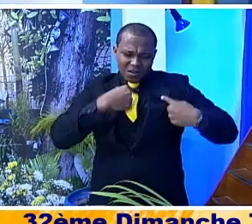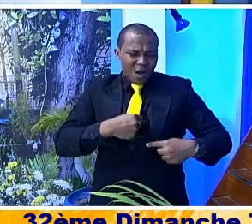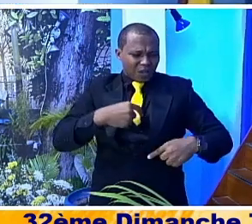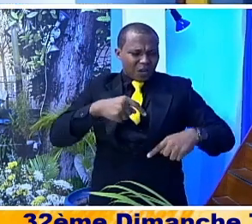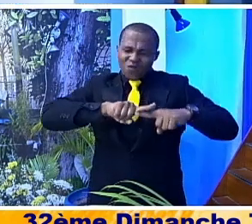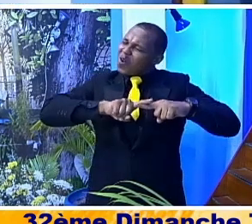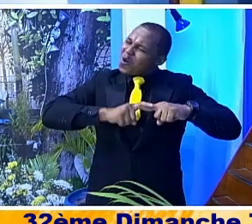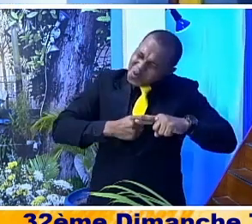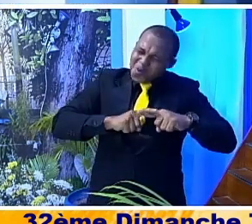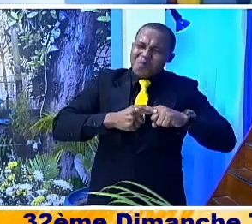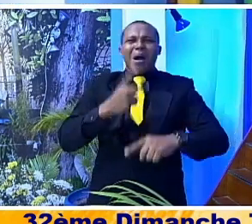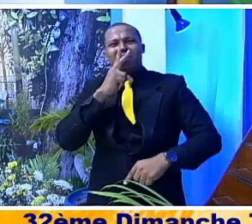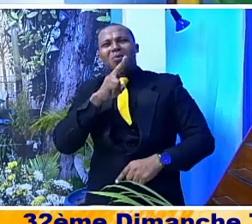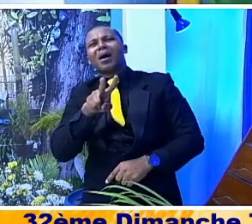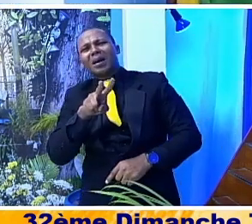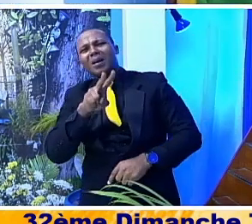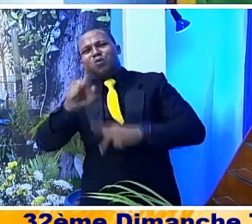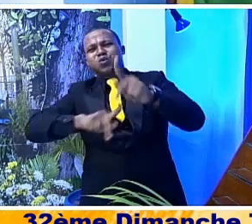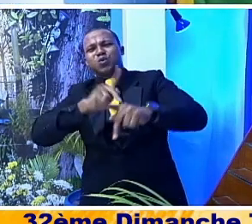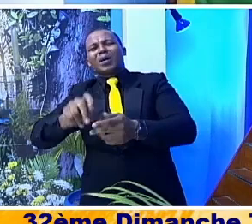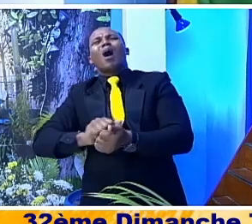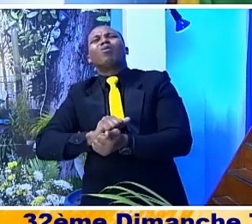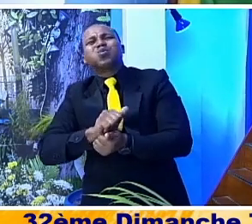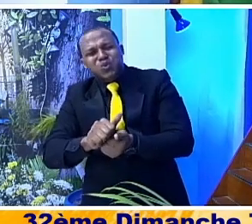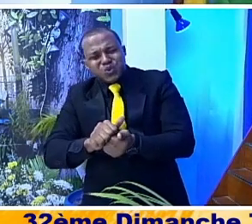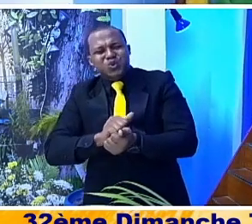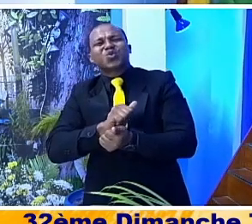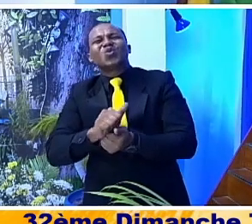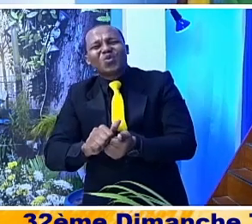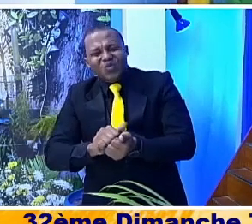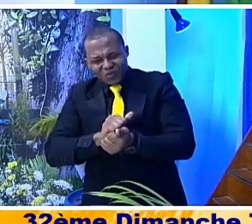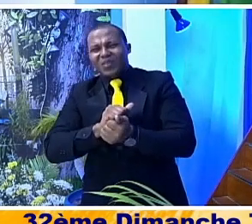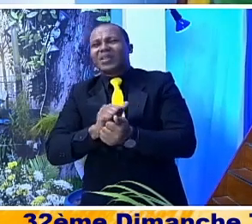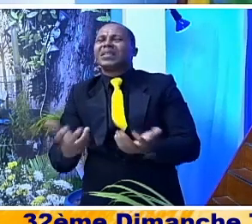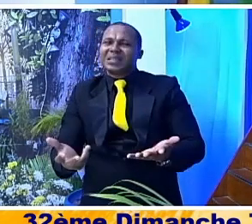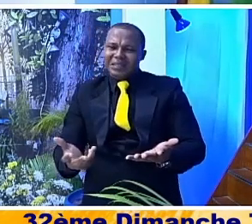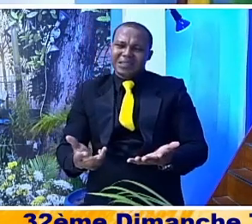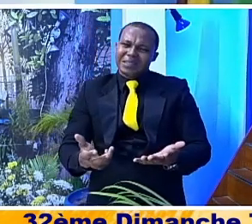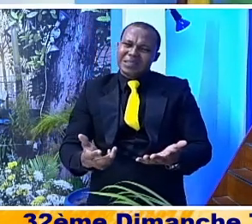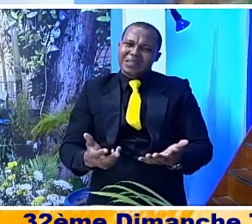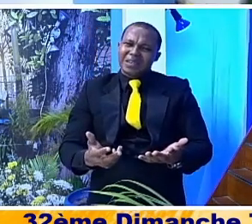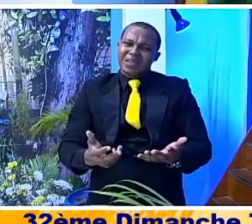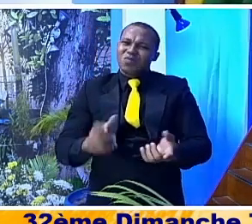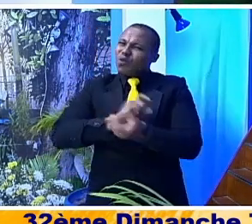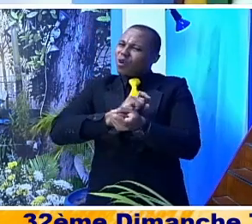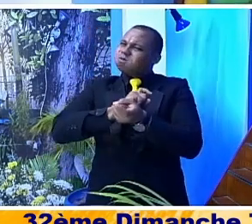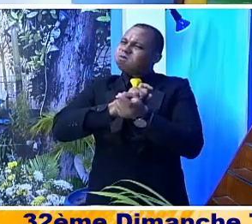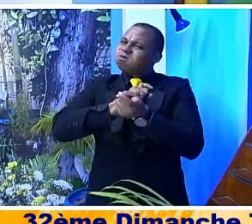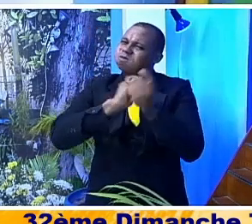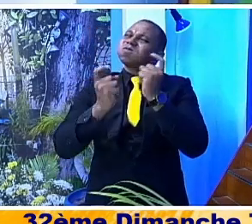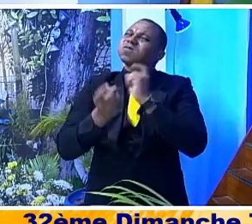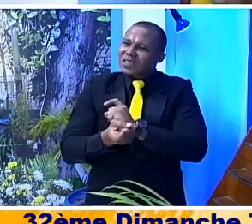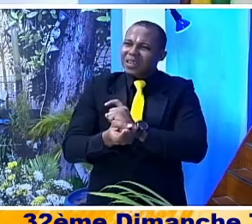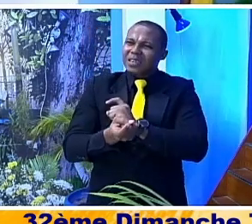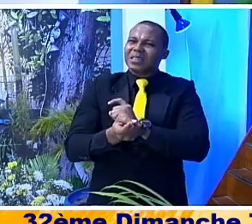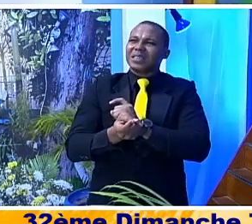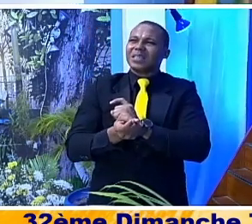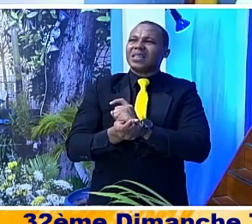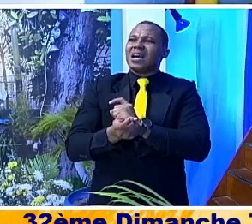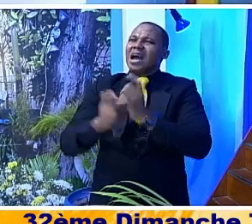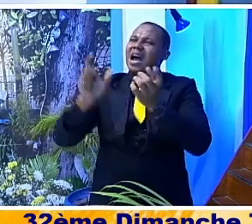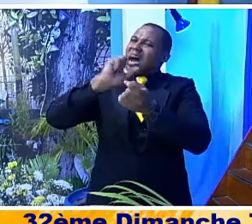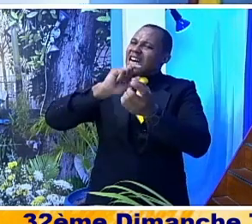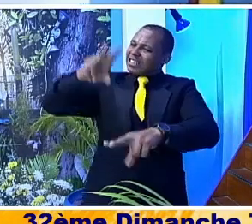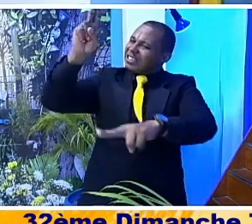loin. Dans la vie, ou même l'on a contre un monde, on limite contre là-bas de river. On limite depuis le river, on dit, ça a trop loin,